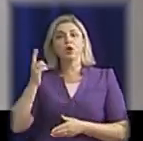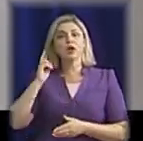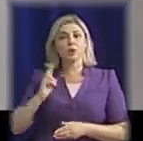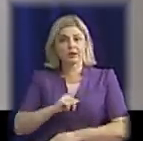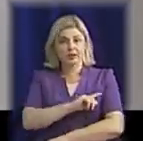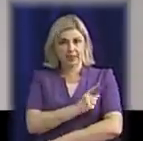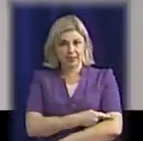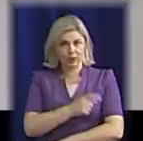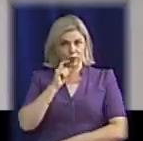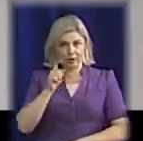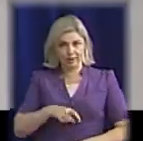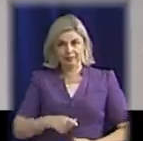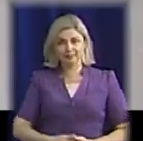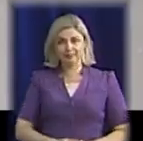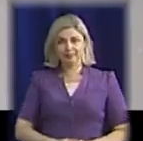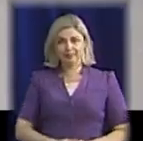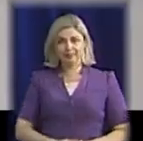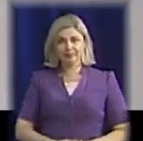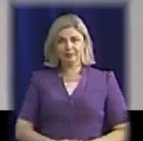сил України.